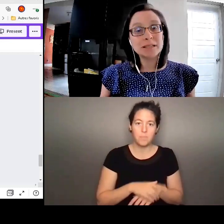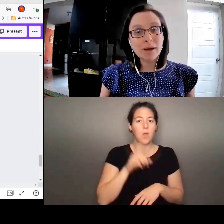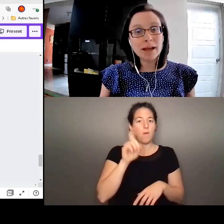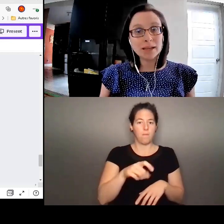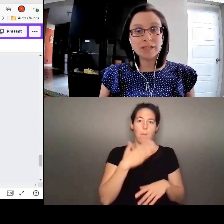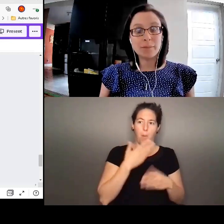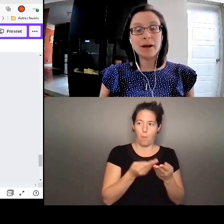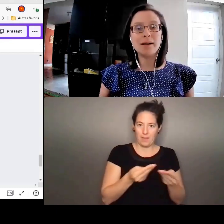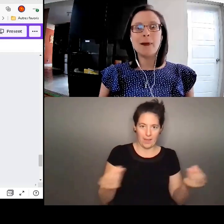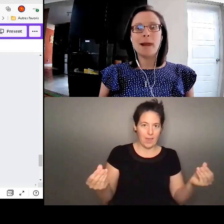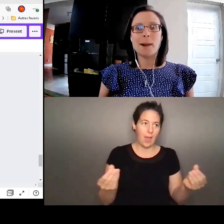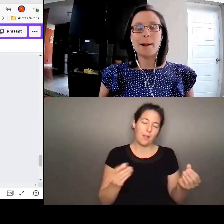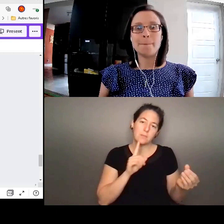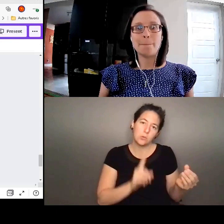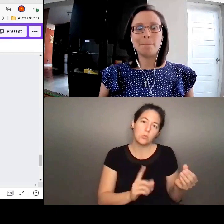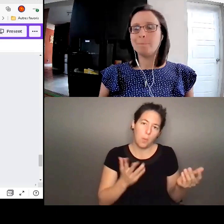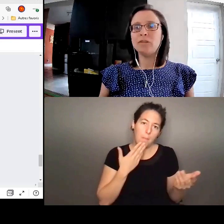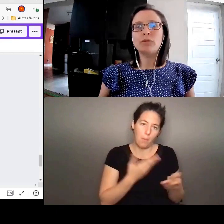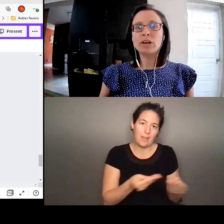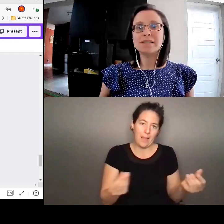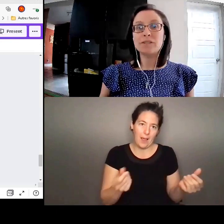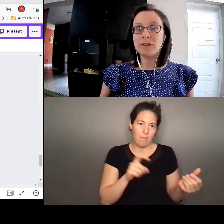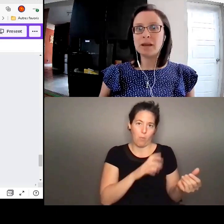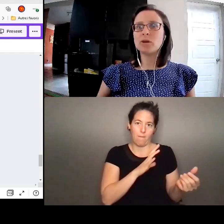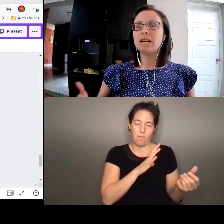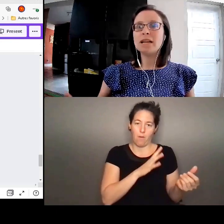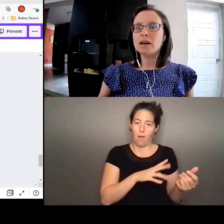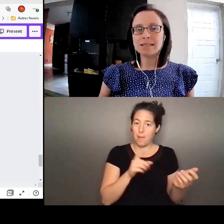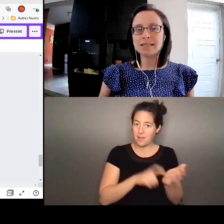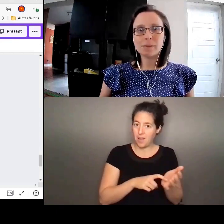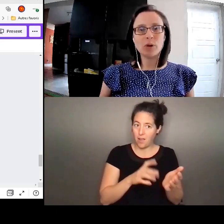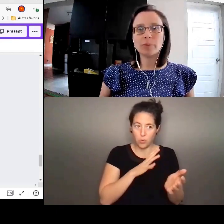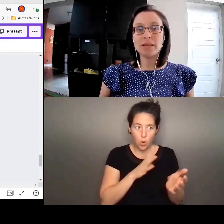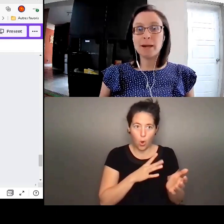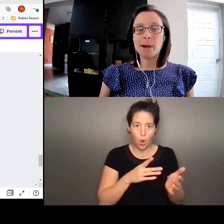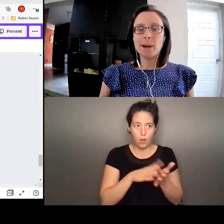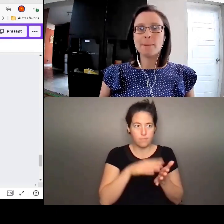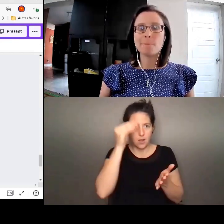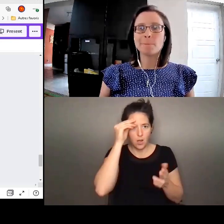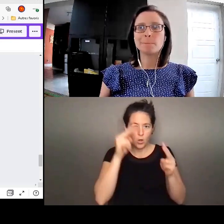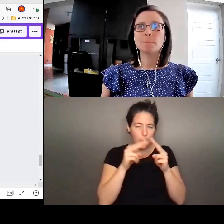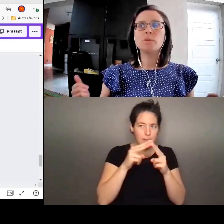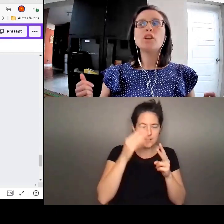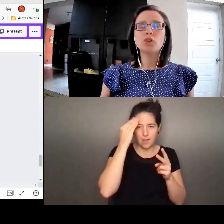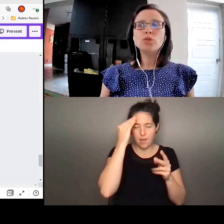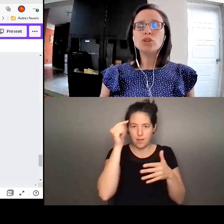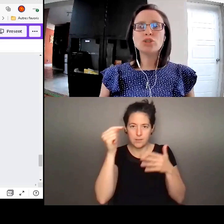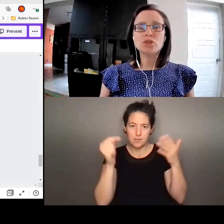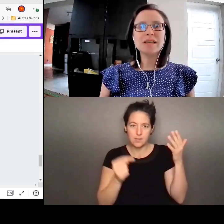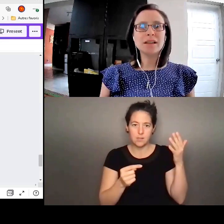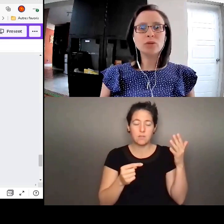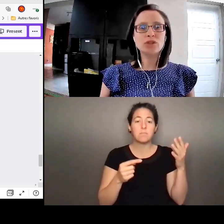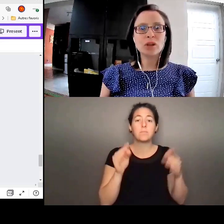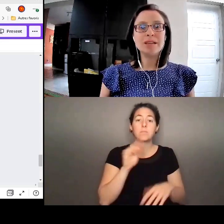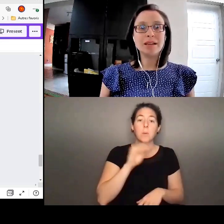bon équipement, évidemment. Mais une fois que c'est fait et qu'on a les connaissances appropriées, le taux de